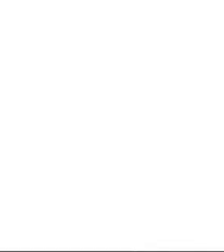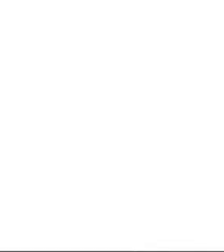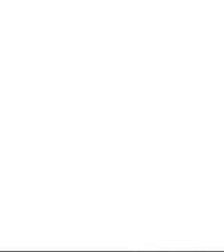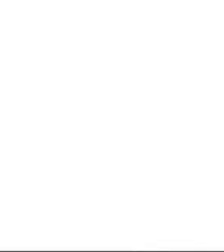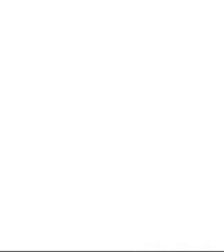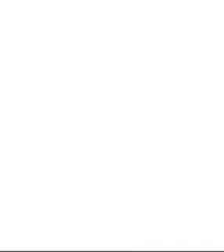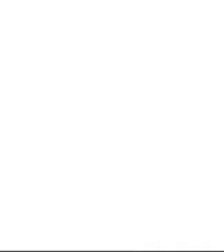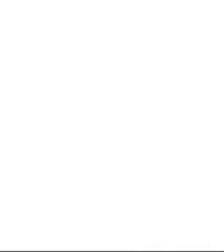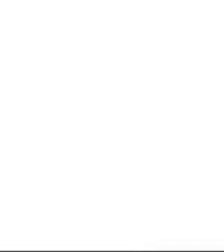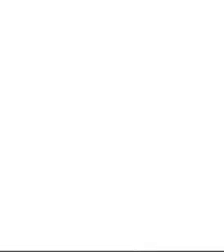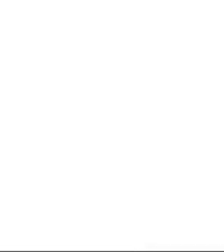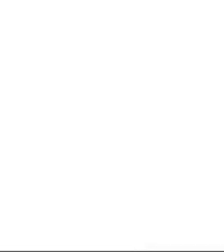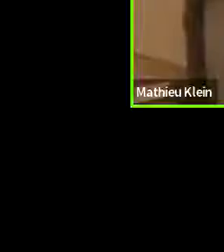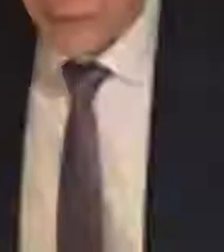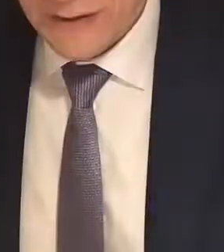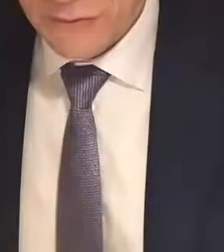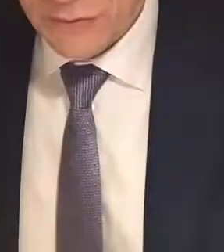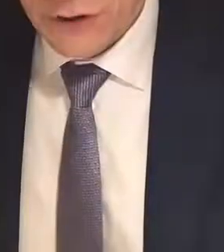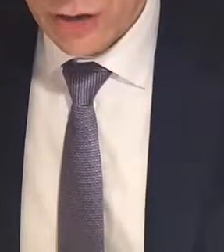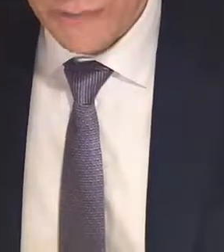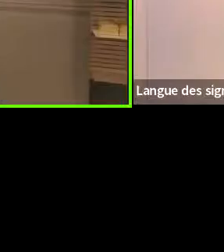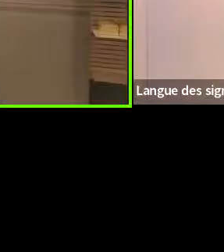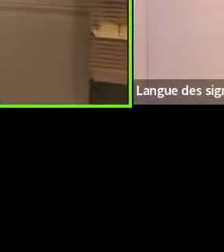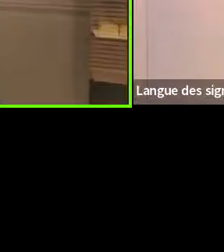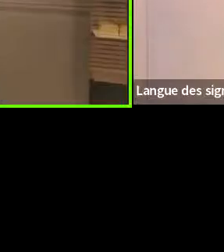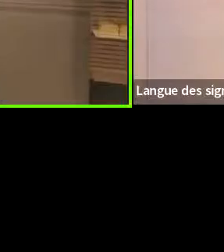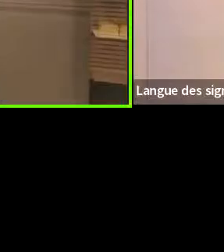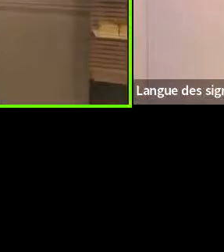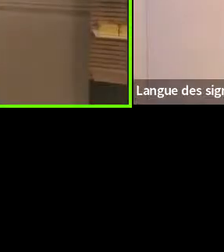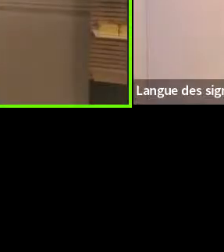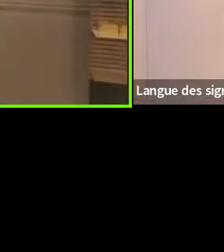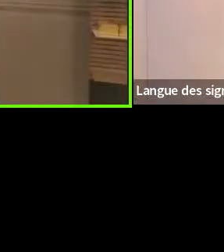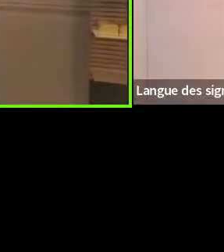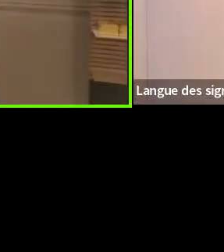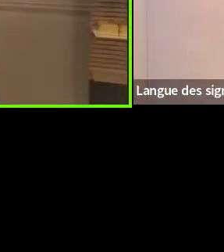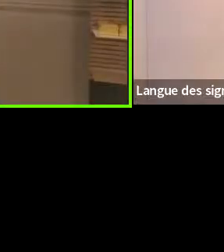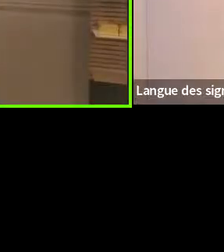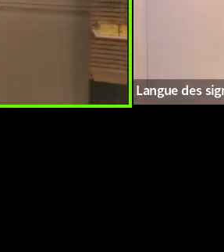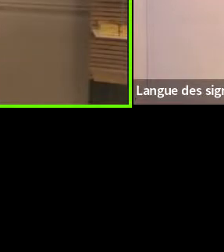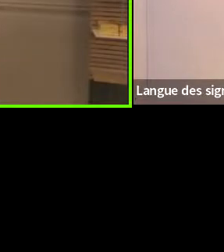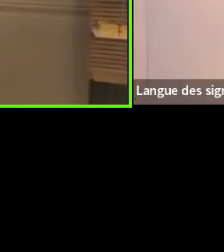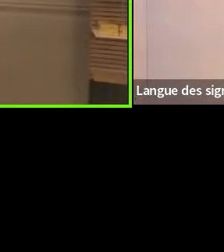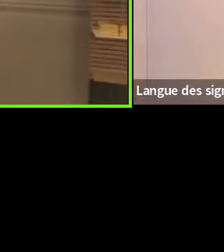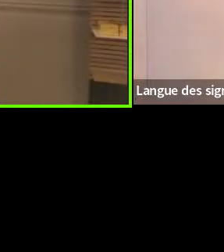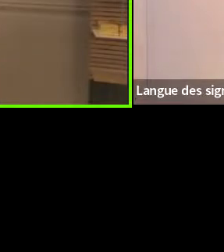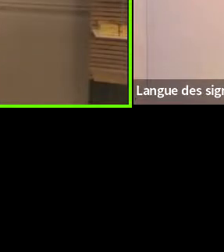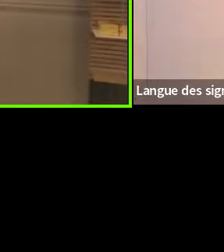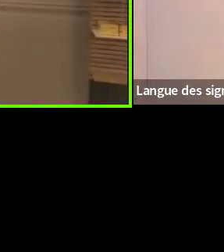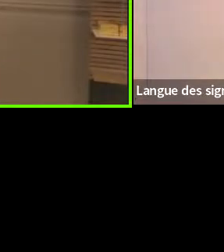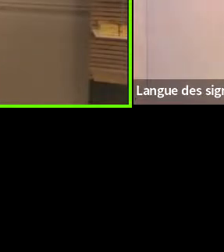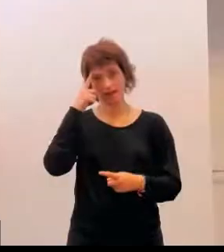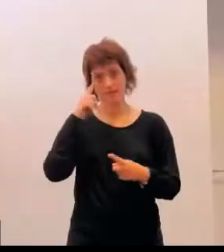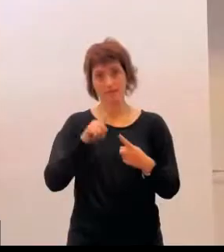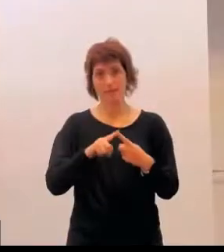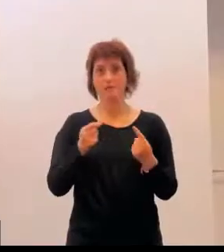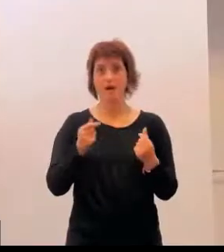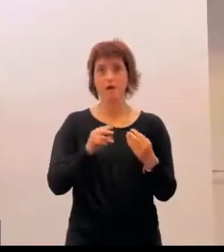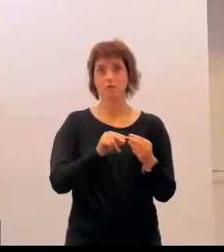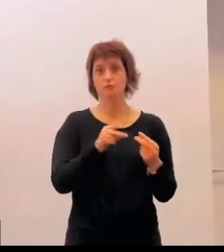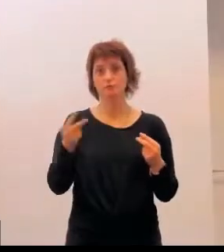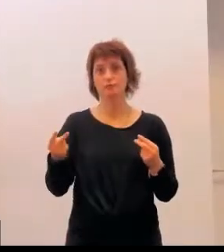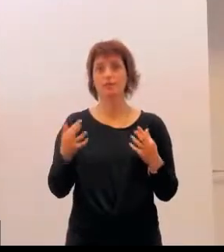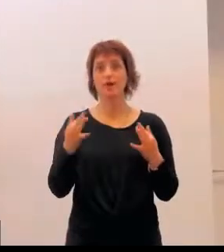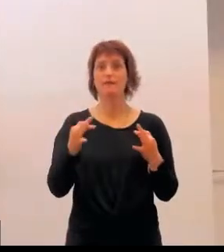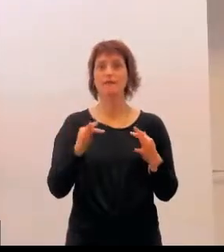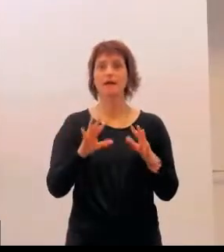Unanimité, merci. Nous passons, Charlotte Marel, au reversement du produit des forfaits post-stationnement.